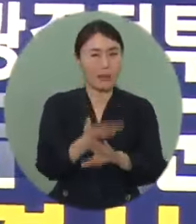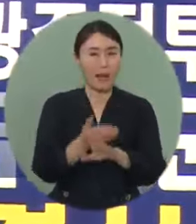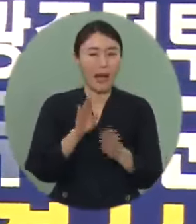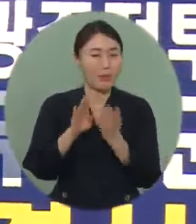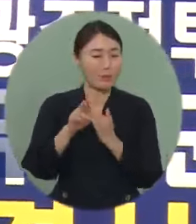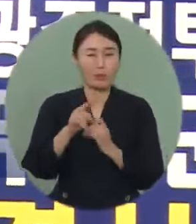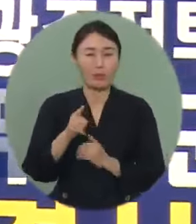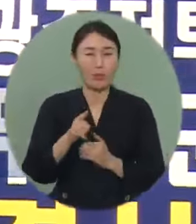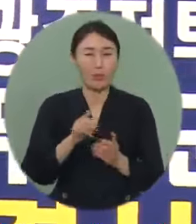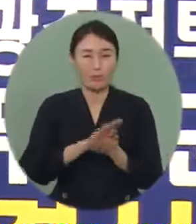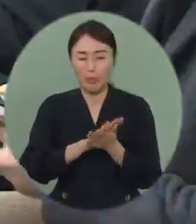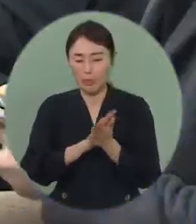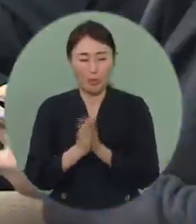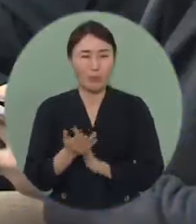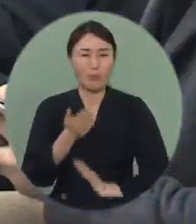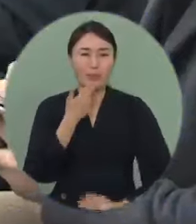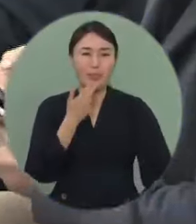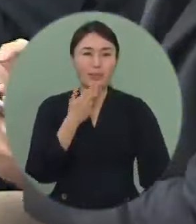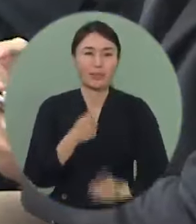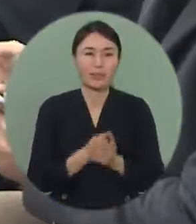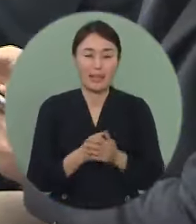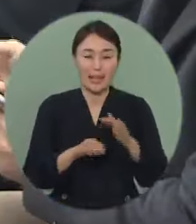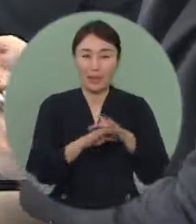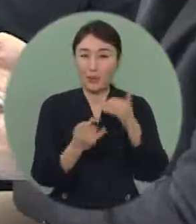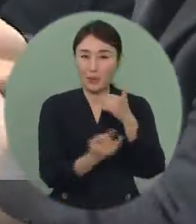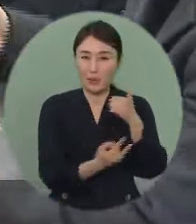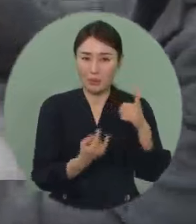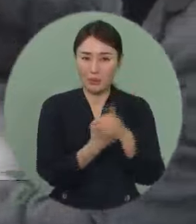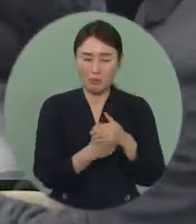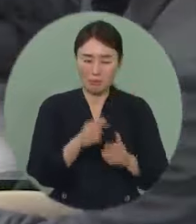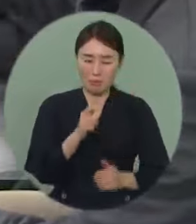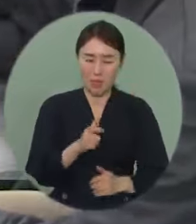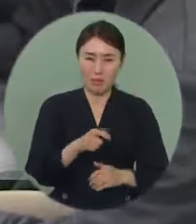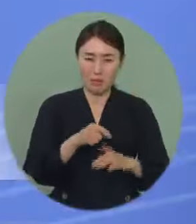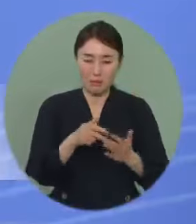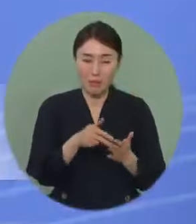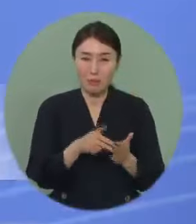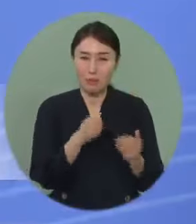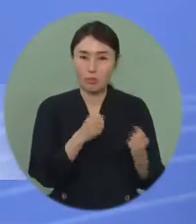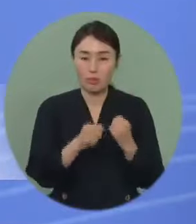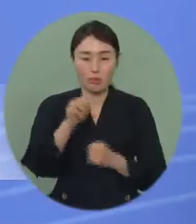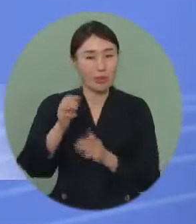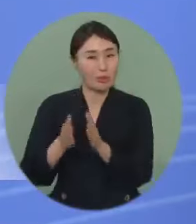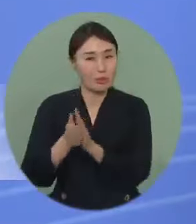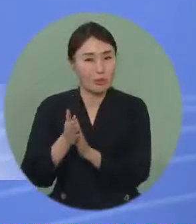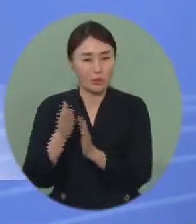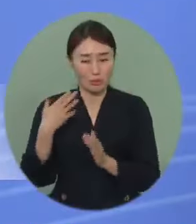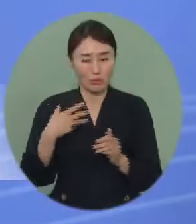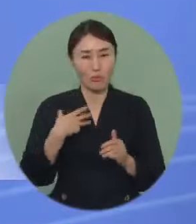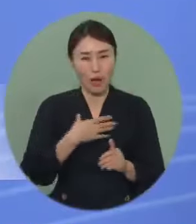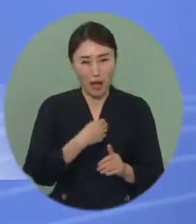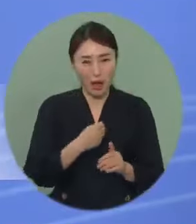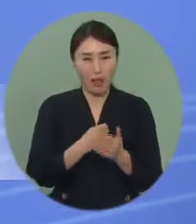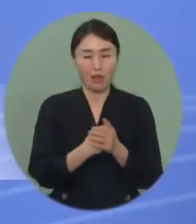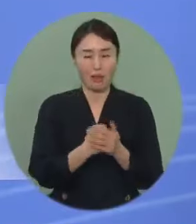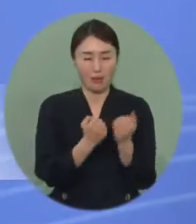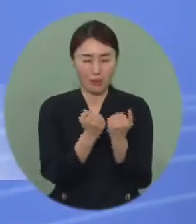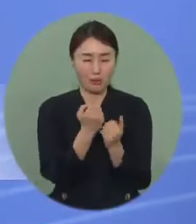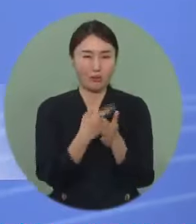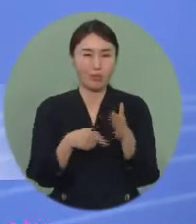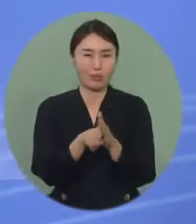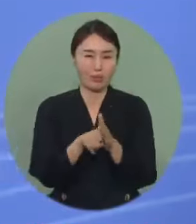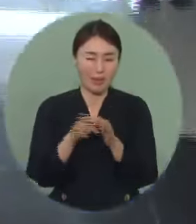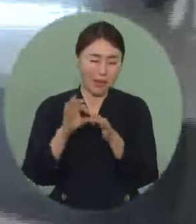앞으로도 변함없을 것이며 대책위의 강경한 태도에도 광주시는 무안군 설득을 위해 소통을